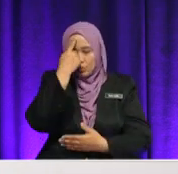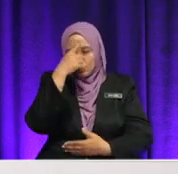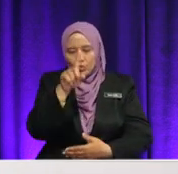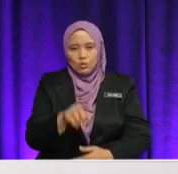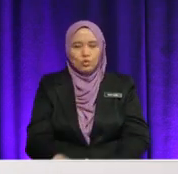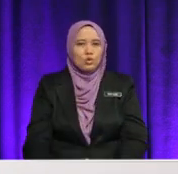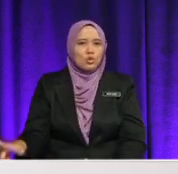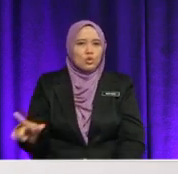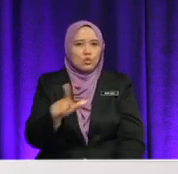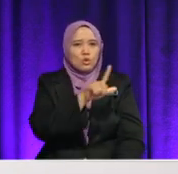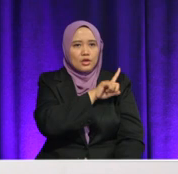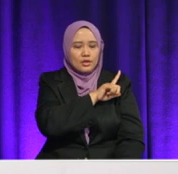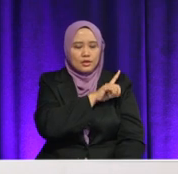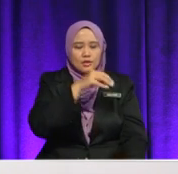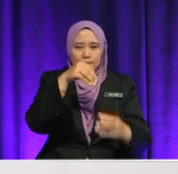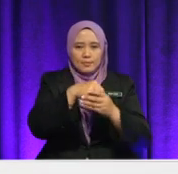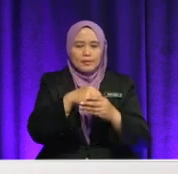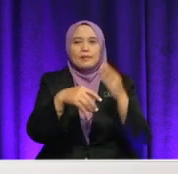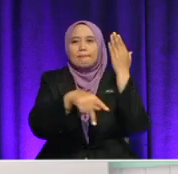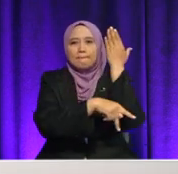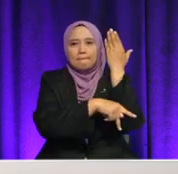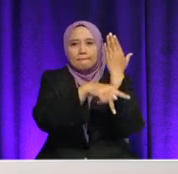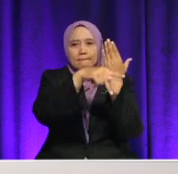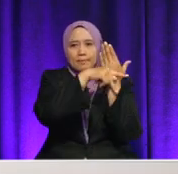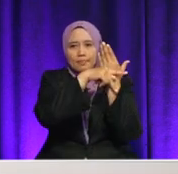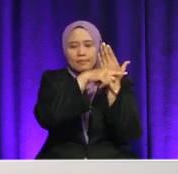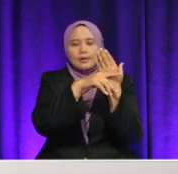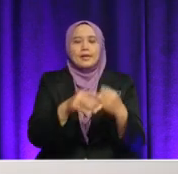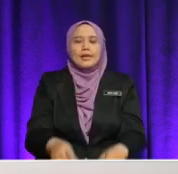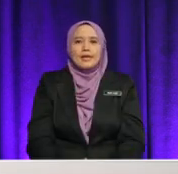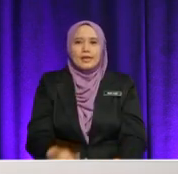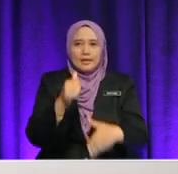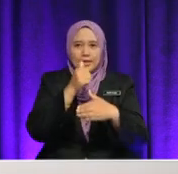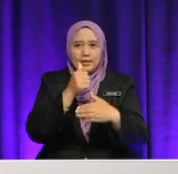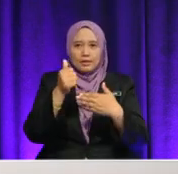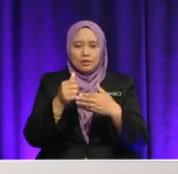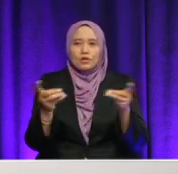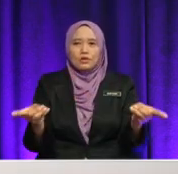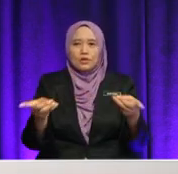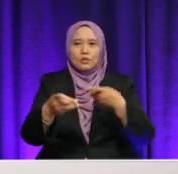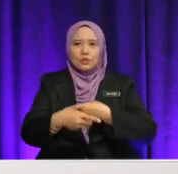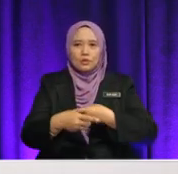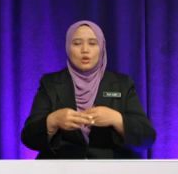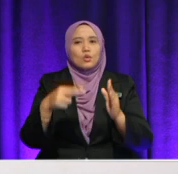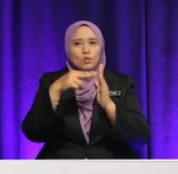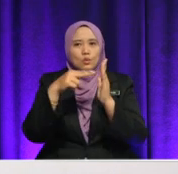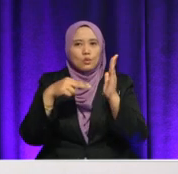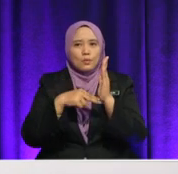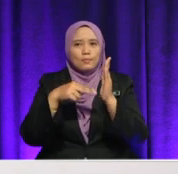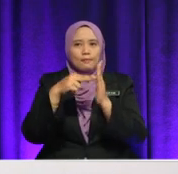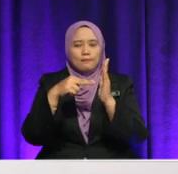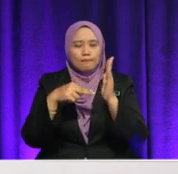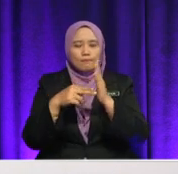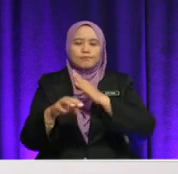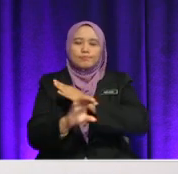kalau kita rujuk dalam 113 pelembagaan persekutuan memberi halkan berkenaan